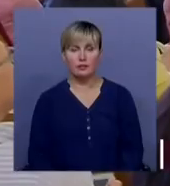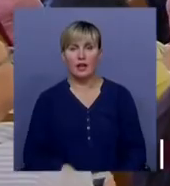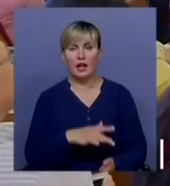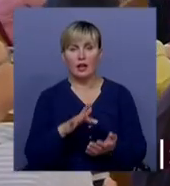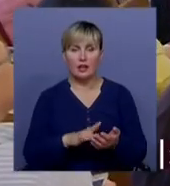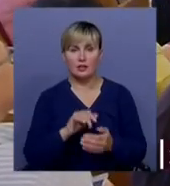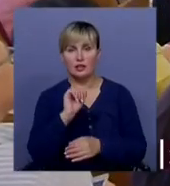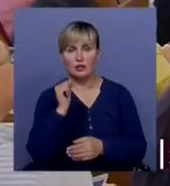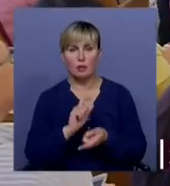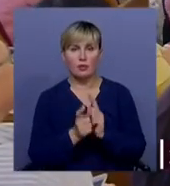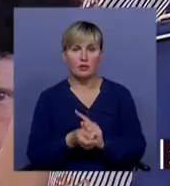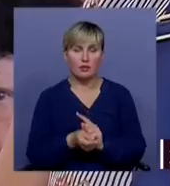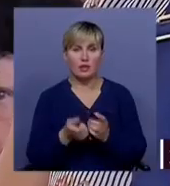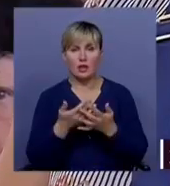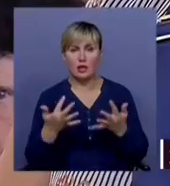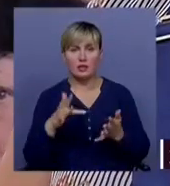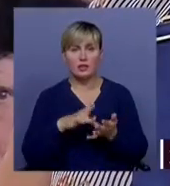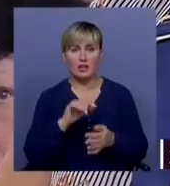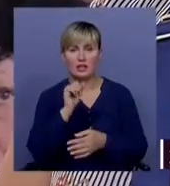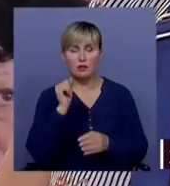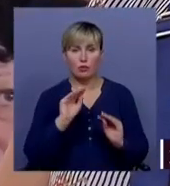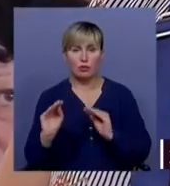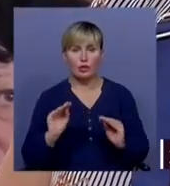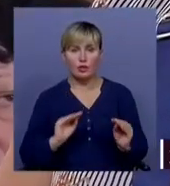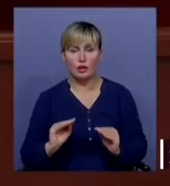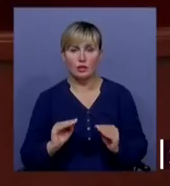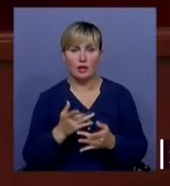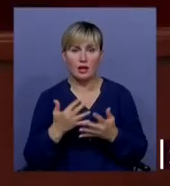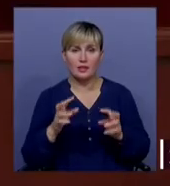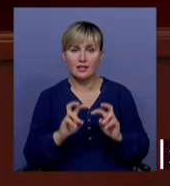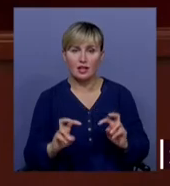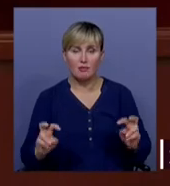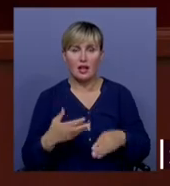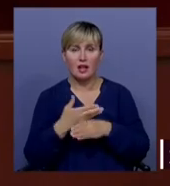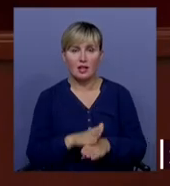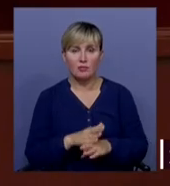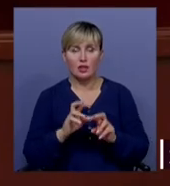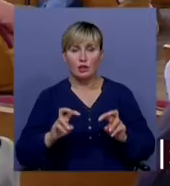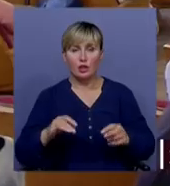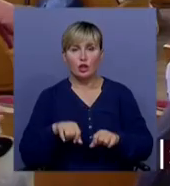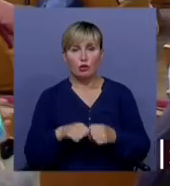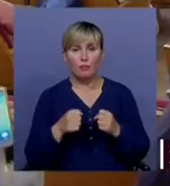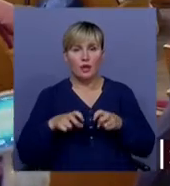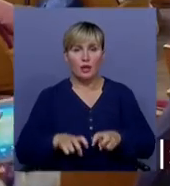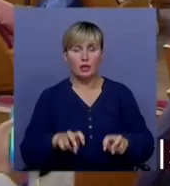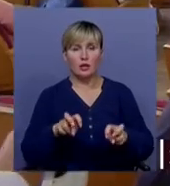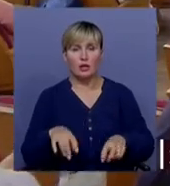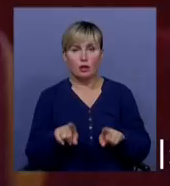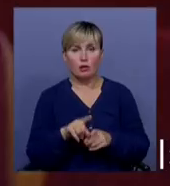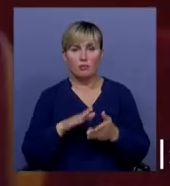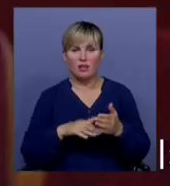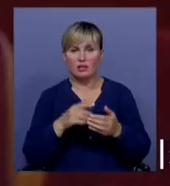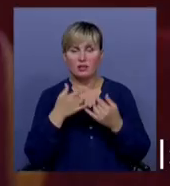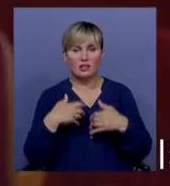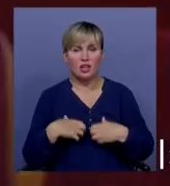Городские бульвары превращаются в руины, а центральные скверы украшают покосившиеся скамейки, разбитые тротуары и сломанные качели. О таком безобразии